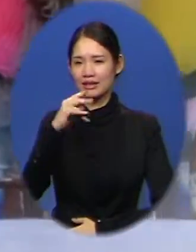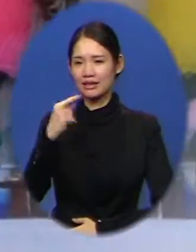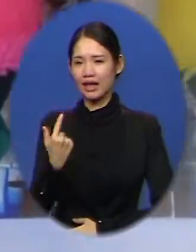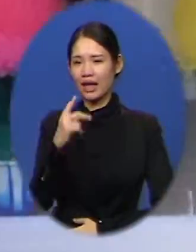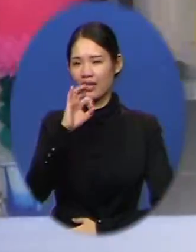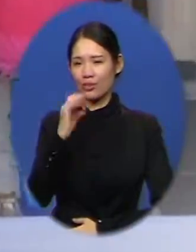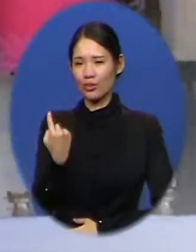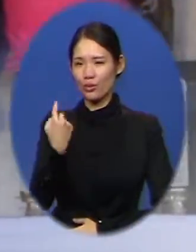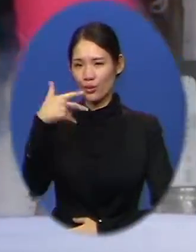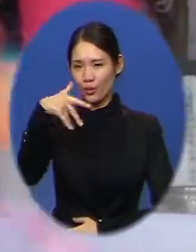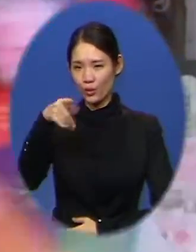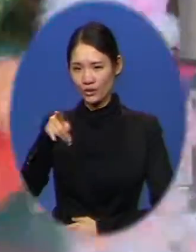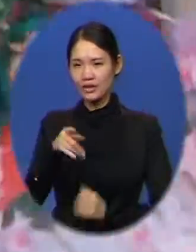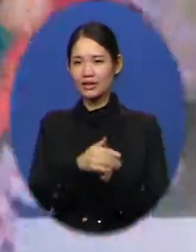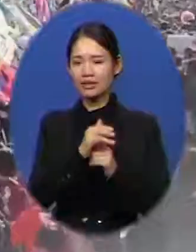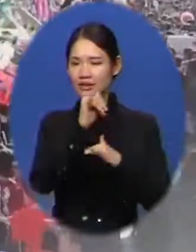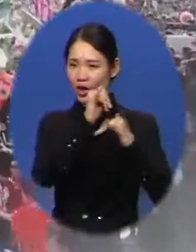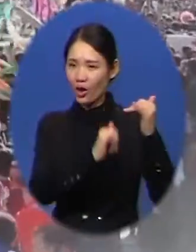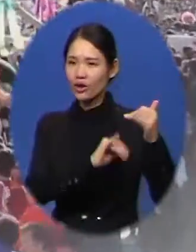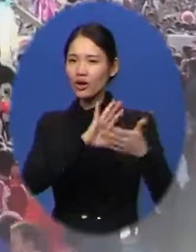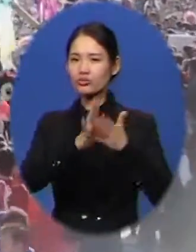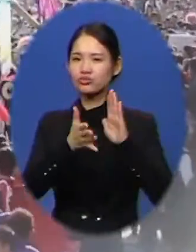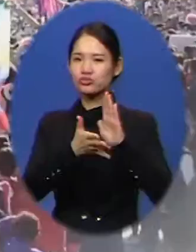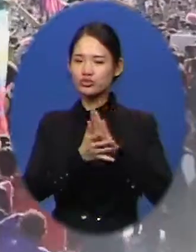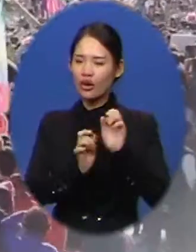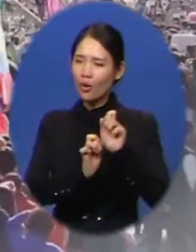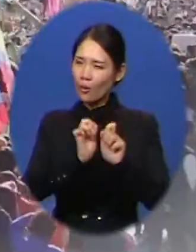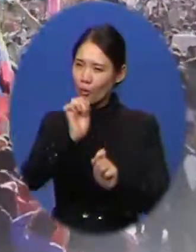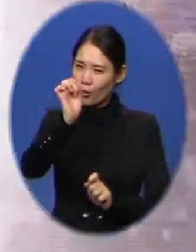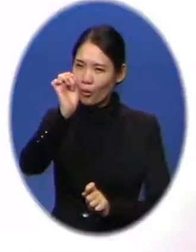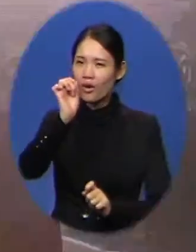강릉의 역사와 문화는 그만큼 깊고 다양합니다.